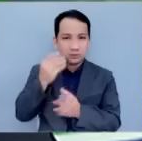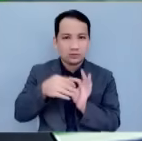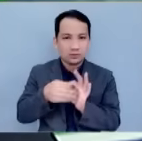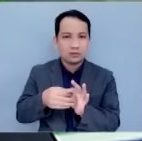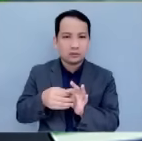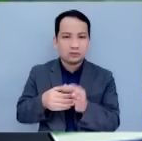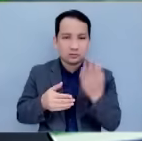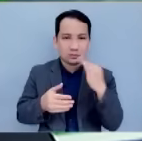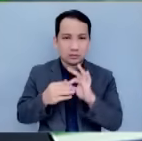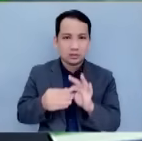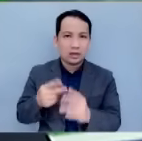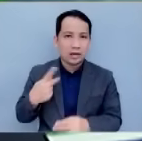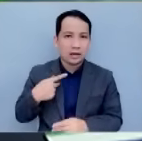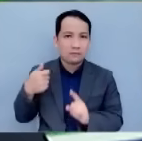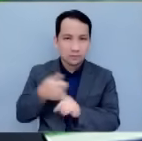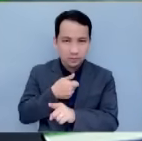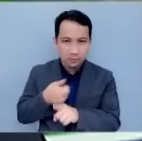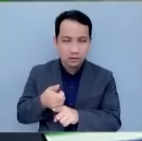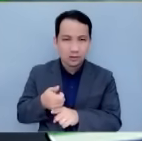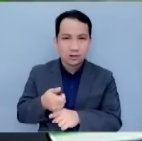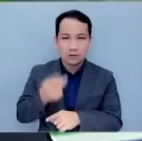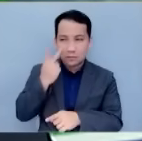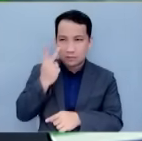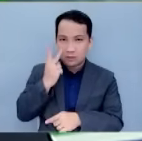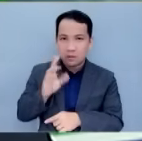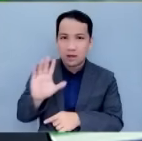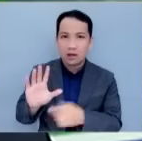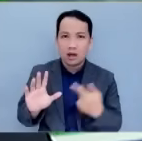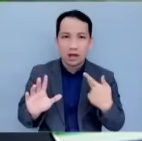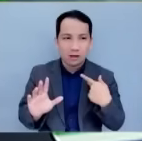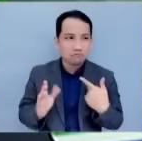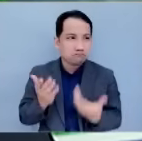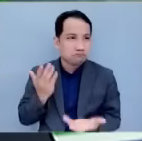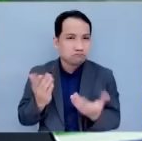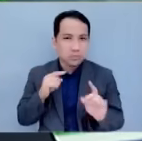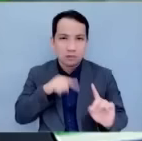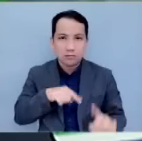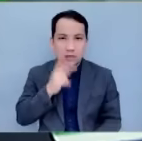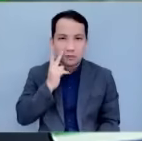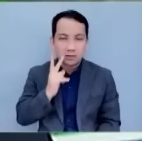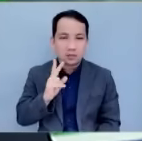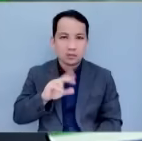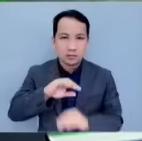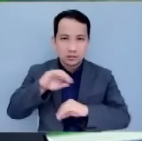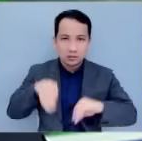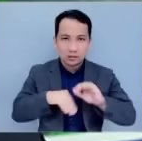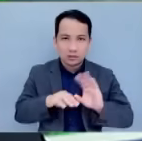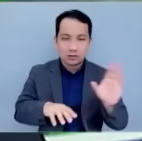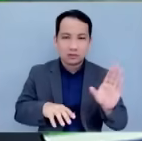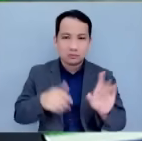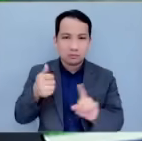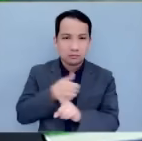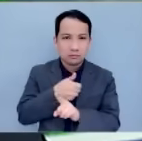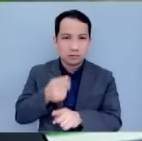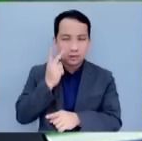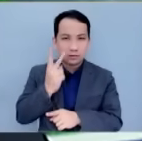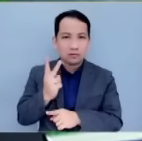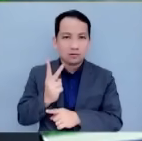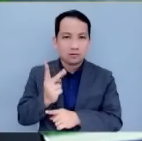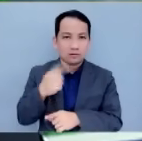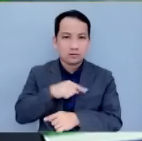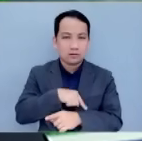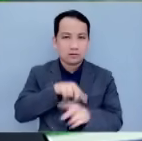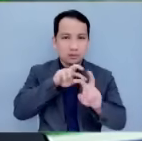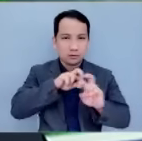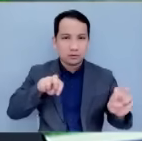na may pang-aabuso at may makikita po natin na itong amendment po ay aabusuhin, then na we will enforce strictly